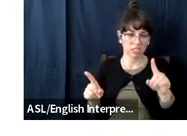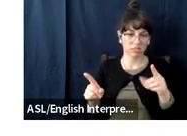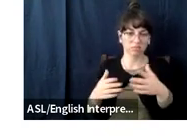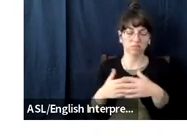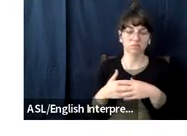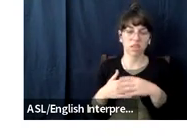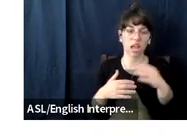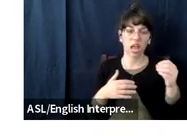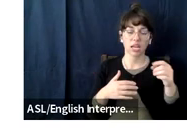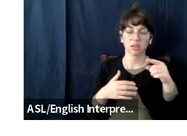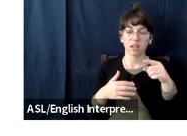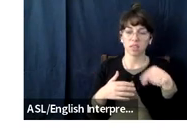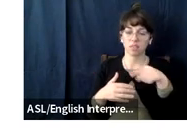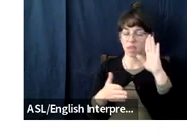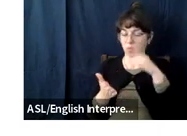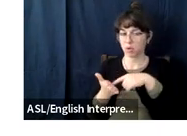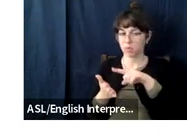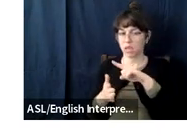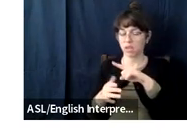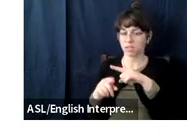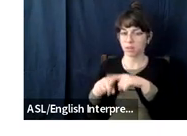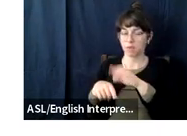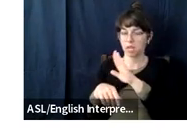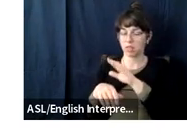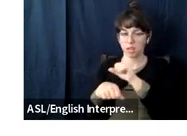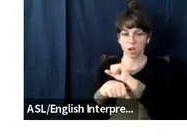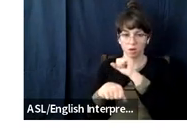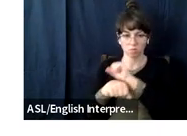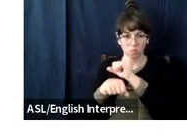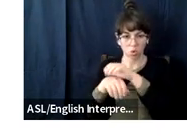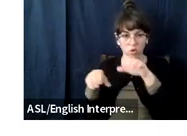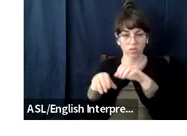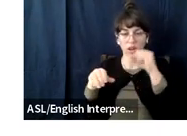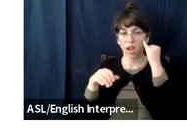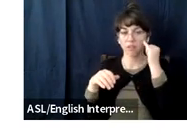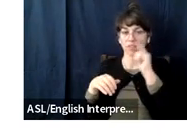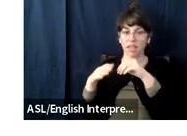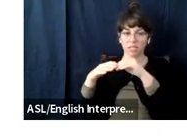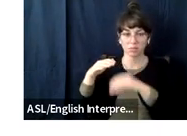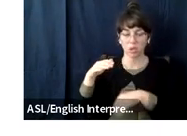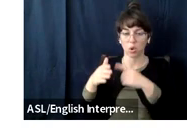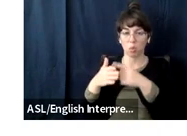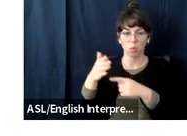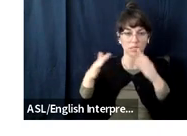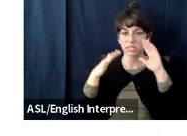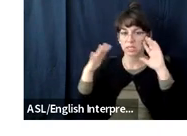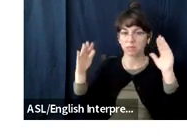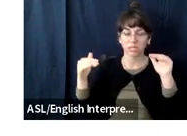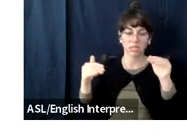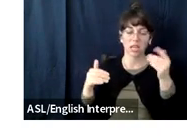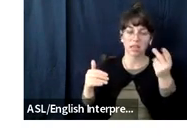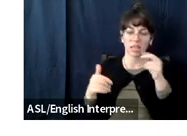And if their productivity was below what would be ordinarily expected, they would receive